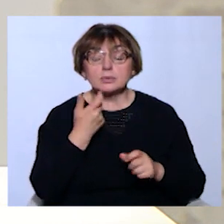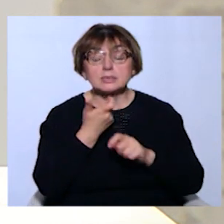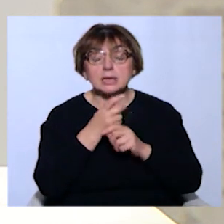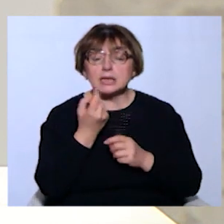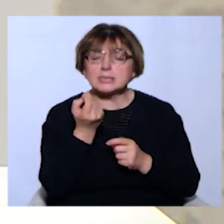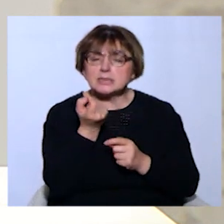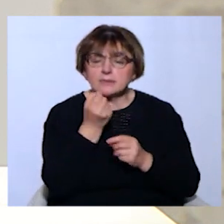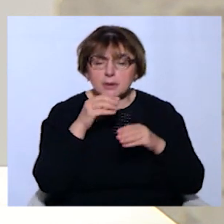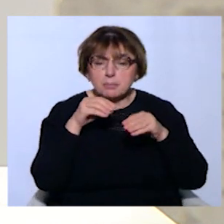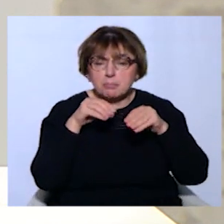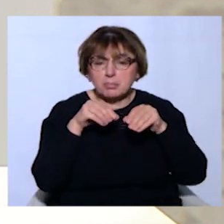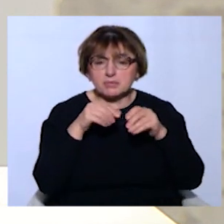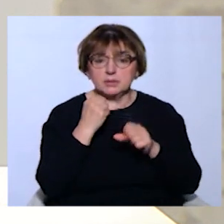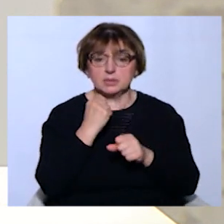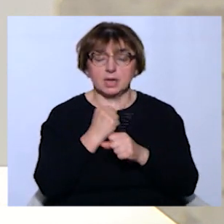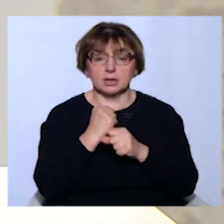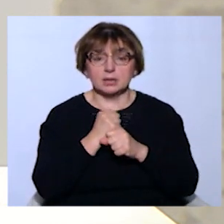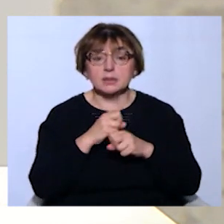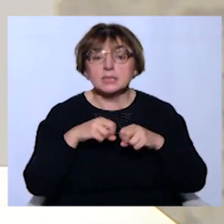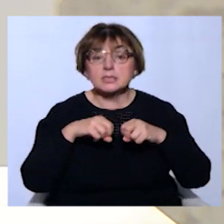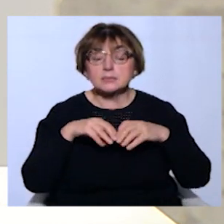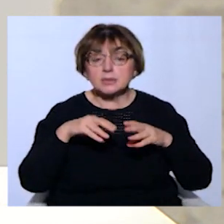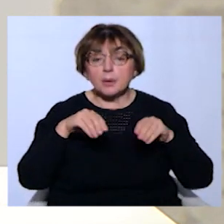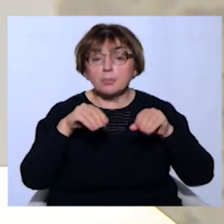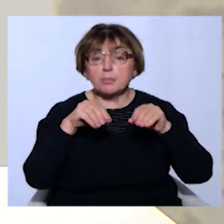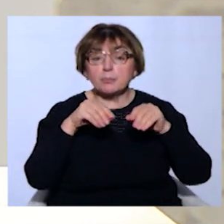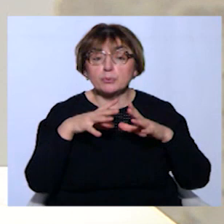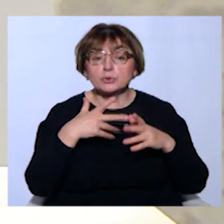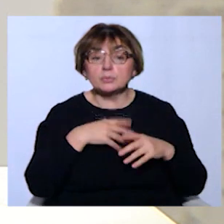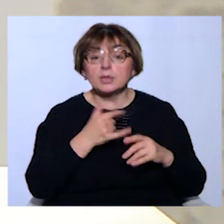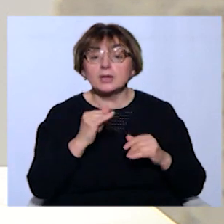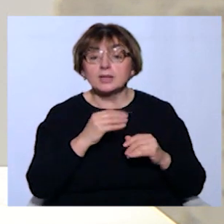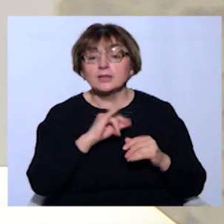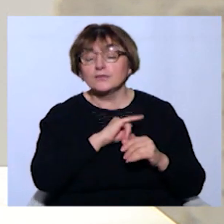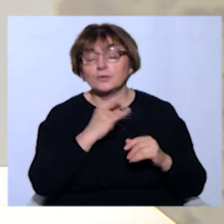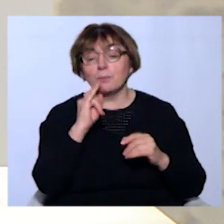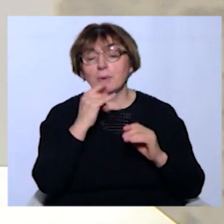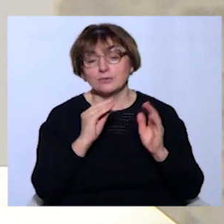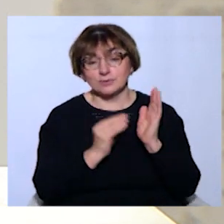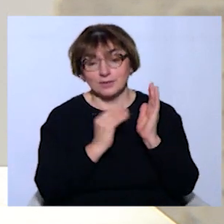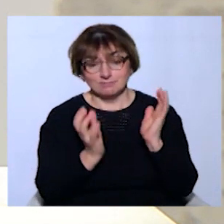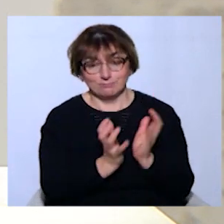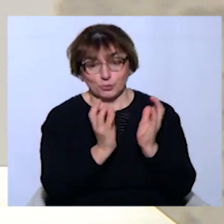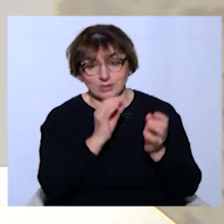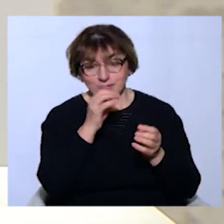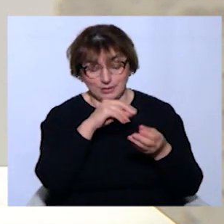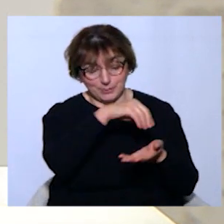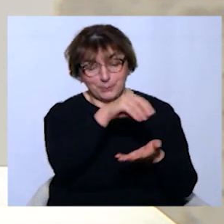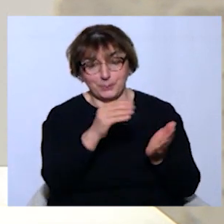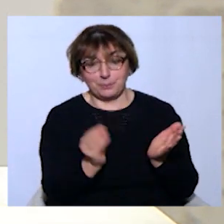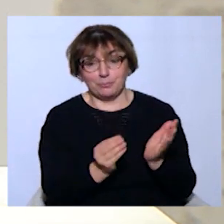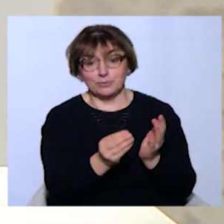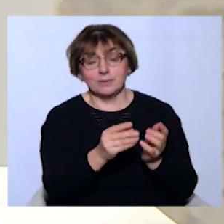ფხვნილით აკეთებენ პუდრს, რომელიც გამოიყენება ჩვილი ბავშვების კანის მოვლის საშუალებად. მოკლედ, ქანებს